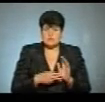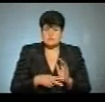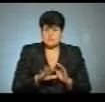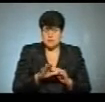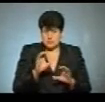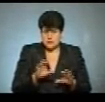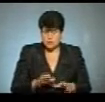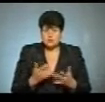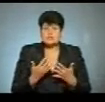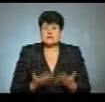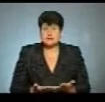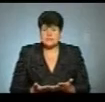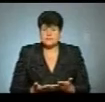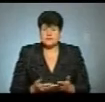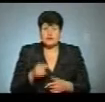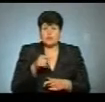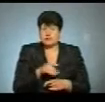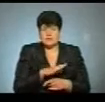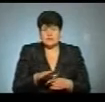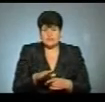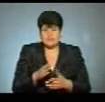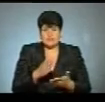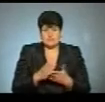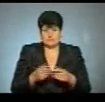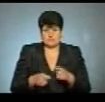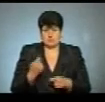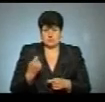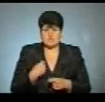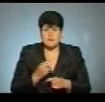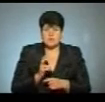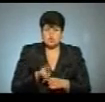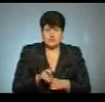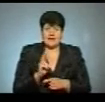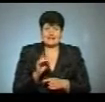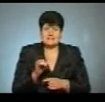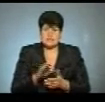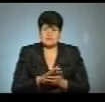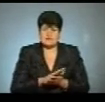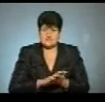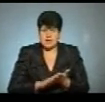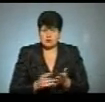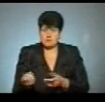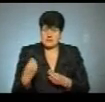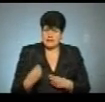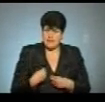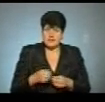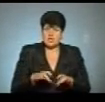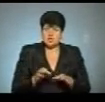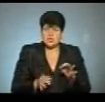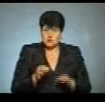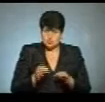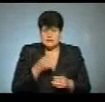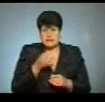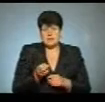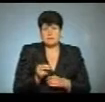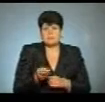оскільки вона не ґрунтується на якомусь порушенні. Я зайшов в канцелярію, написав заяву, щоб мені надали рішення суду, сказали